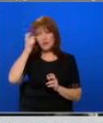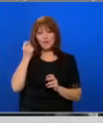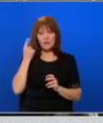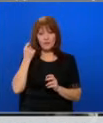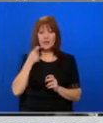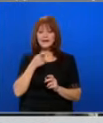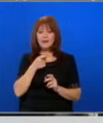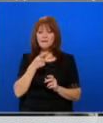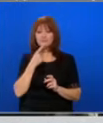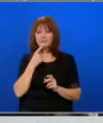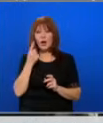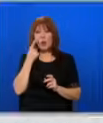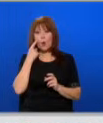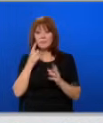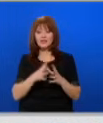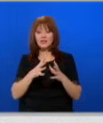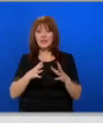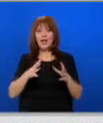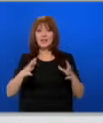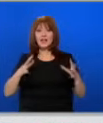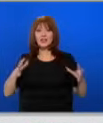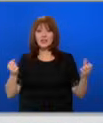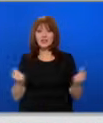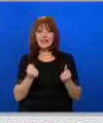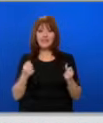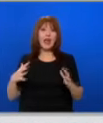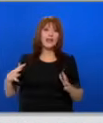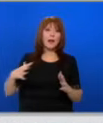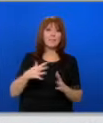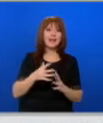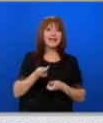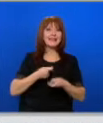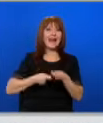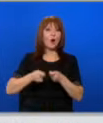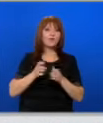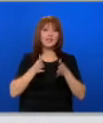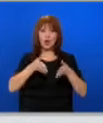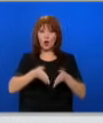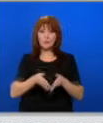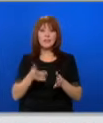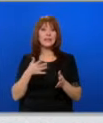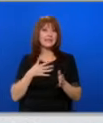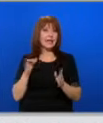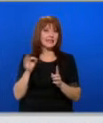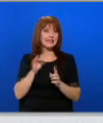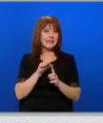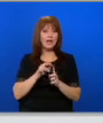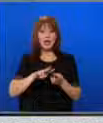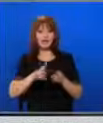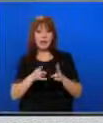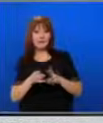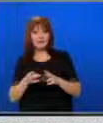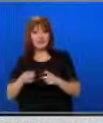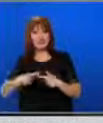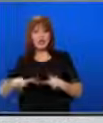хутите се опитват да разширят периметъра на действията си, нападайки търговски кораби. По този начин целят да превърнат зоната в морска